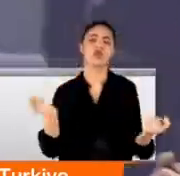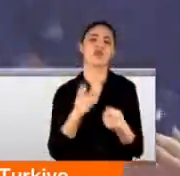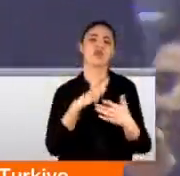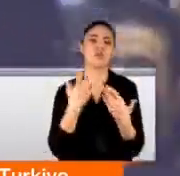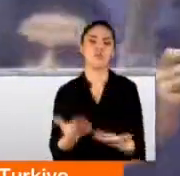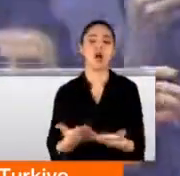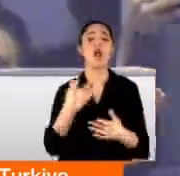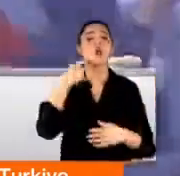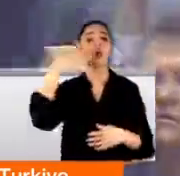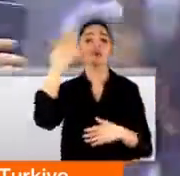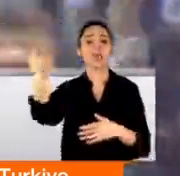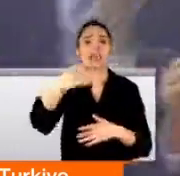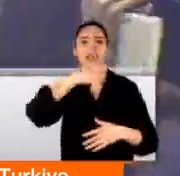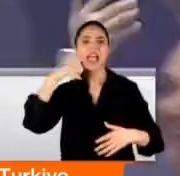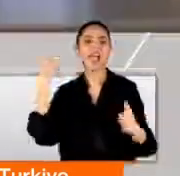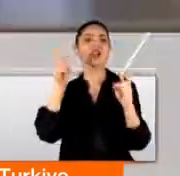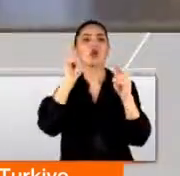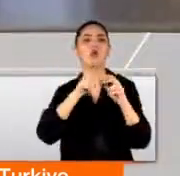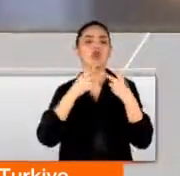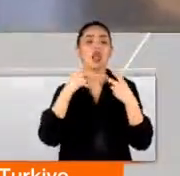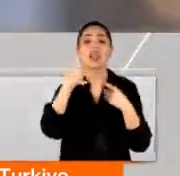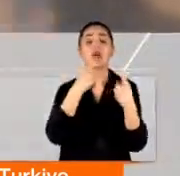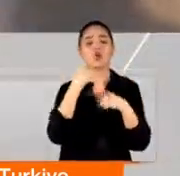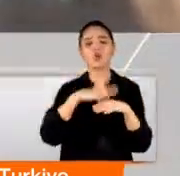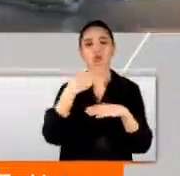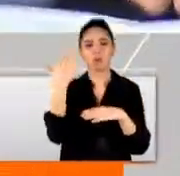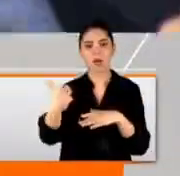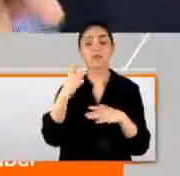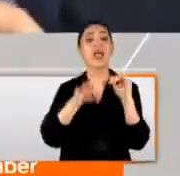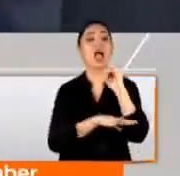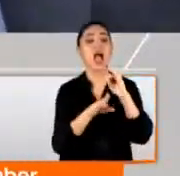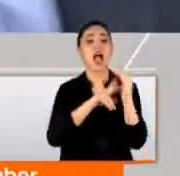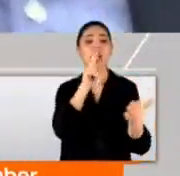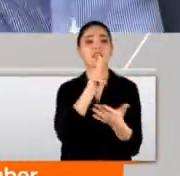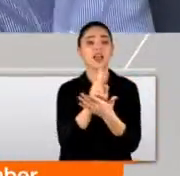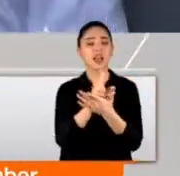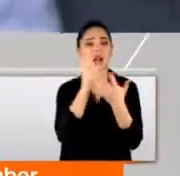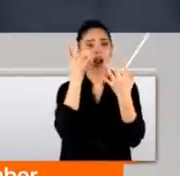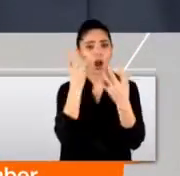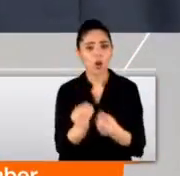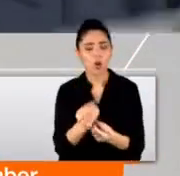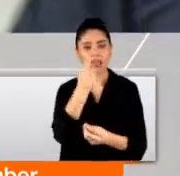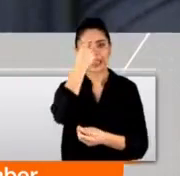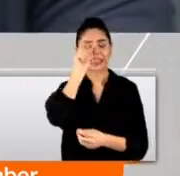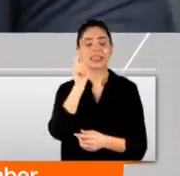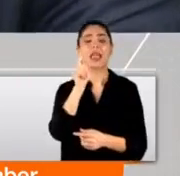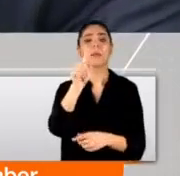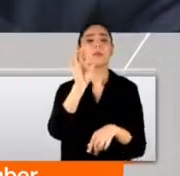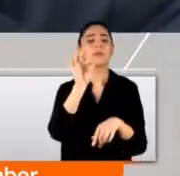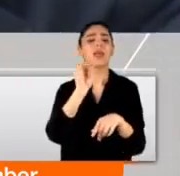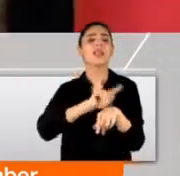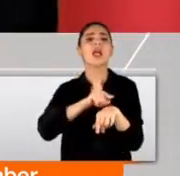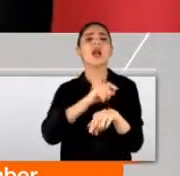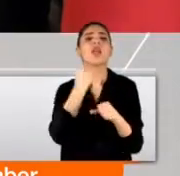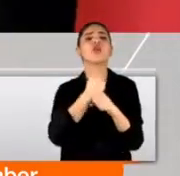çalışmıştır. Erdoğan eski defterleri de açtı. Hayatında karar verici olarak tek bir saniye görev